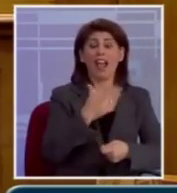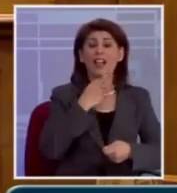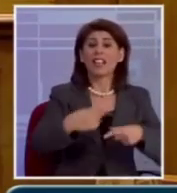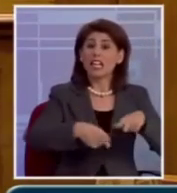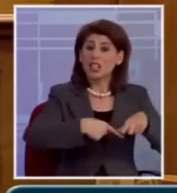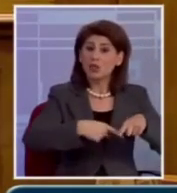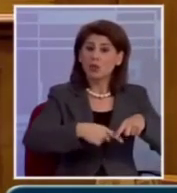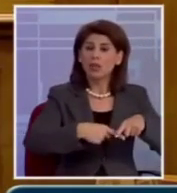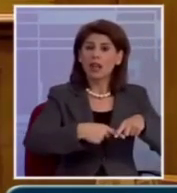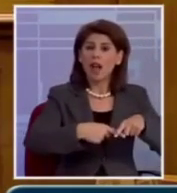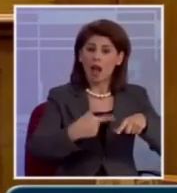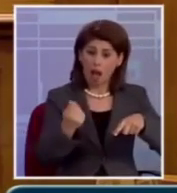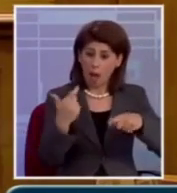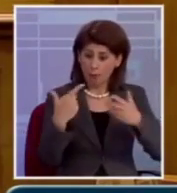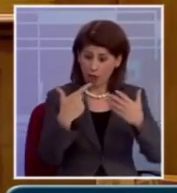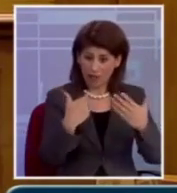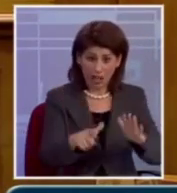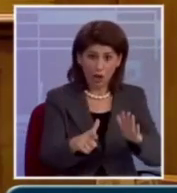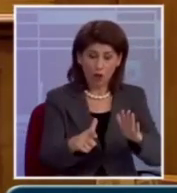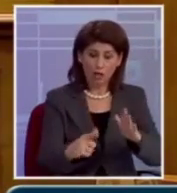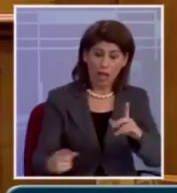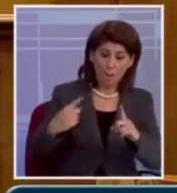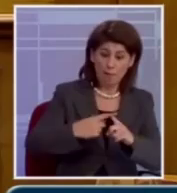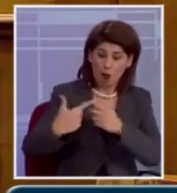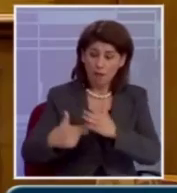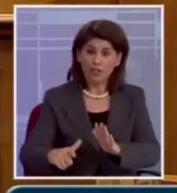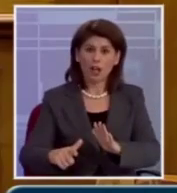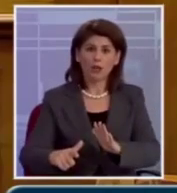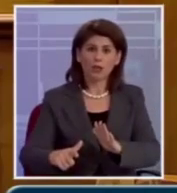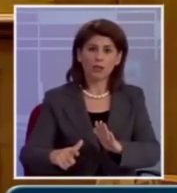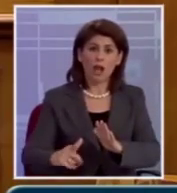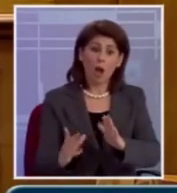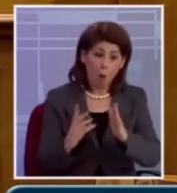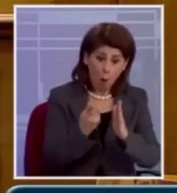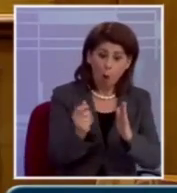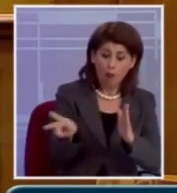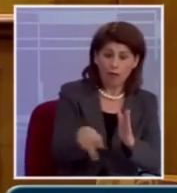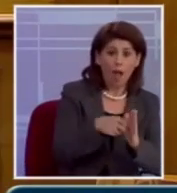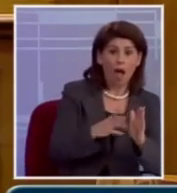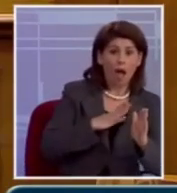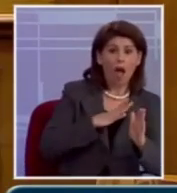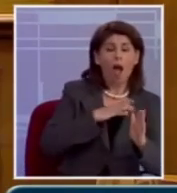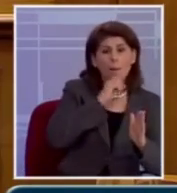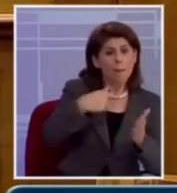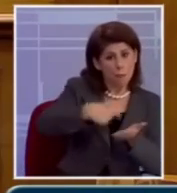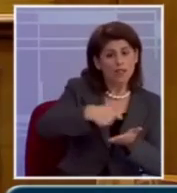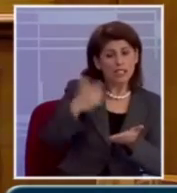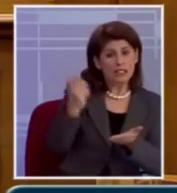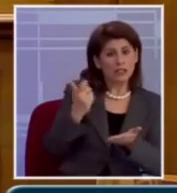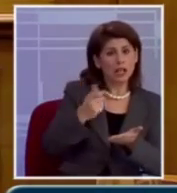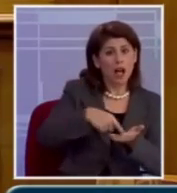Χριστούγεννα και από αυτό θα υπάρχουν έσοδα πίσω στην εθνική οικονομία. Και οι άλλες